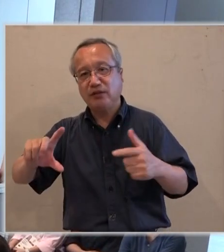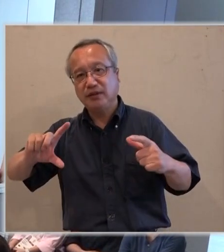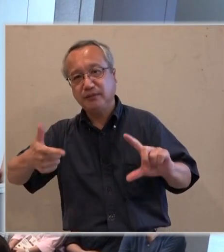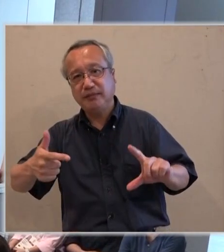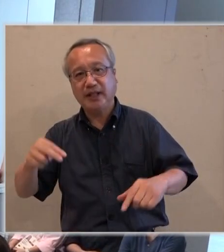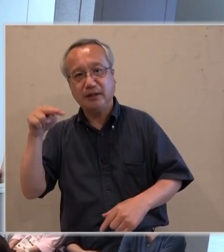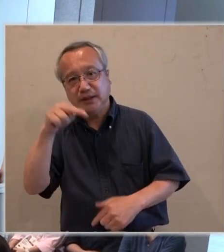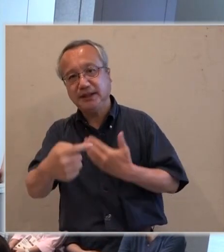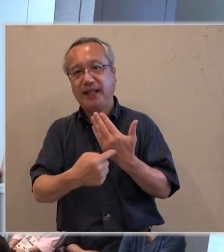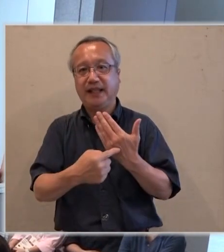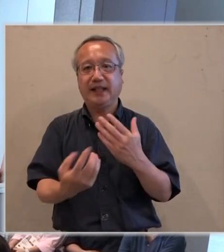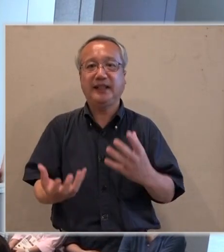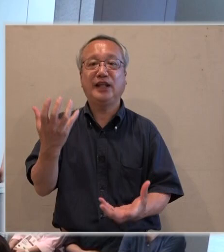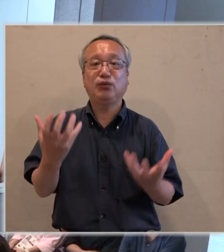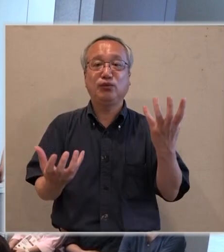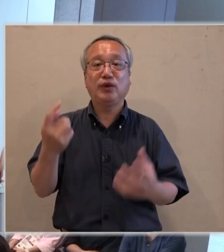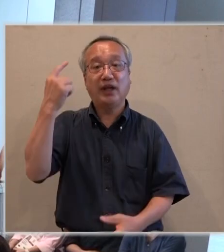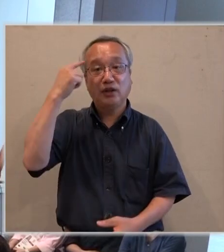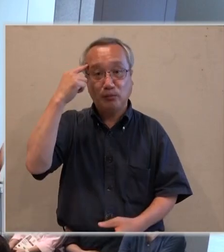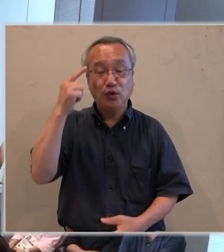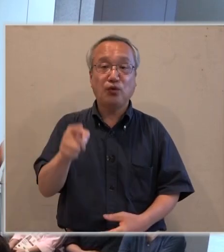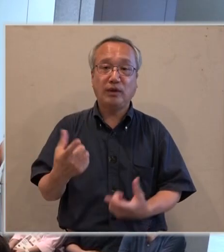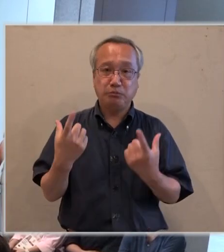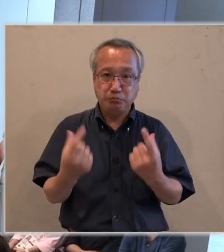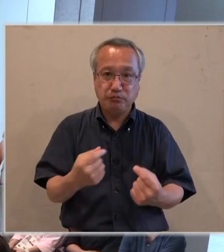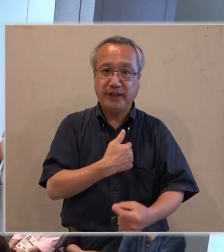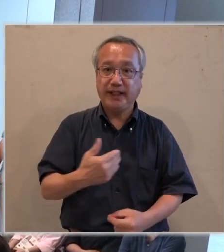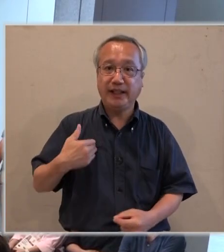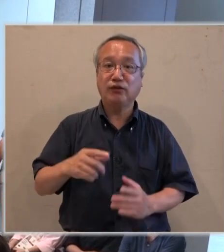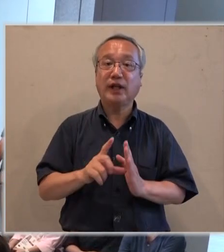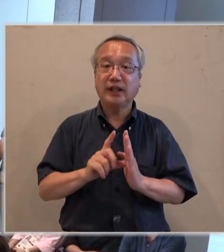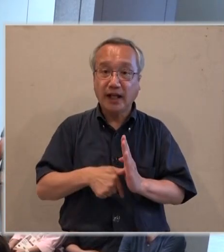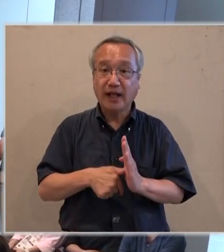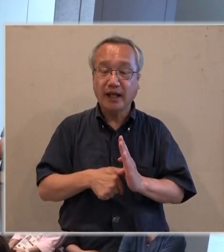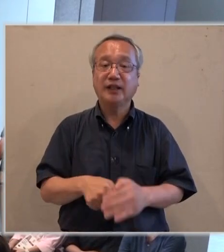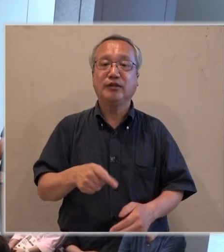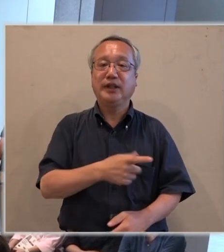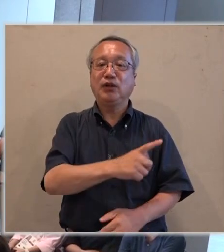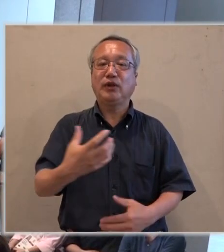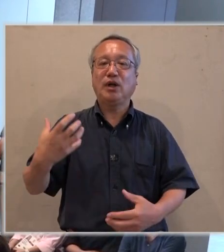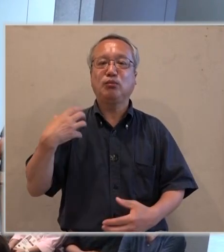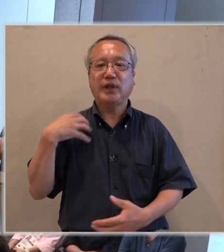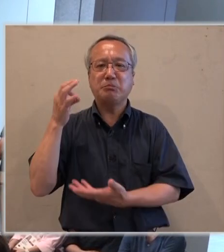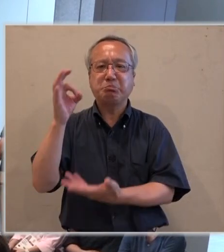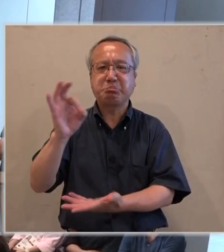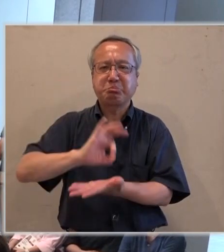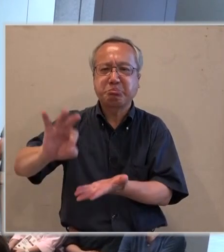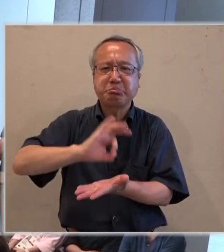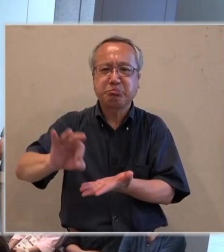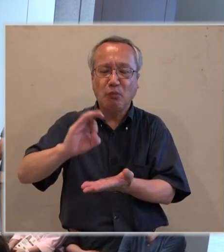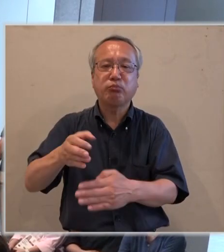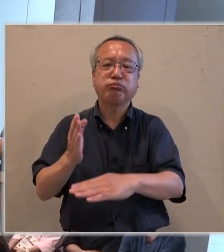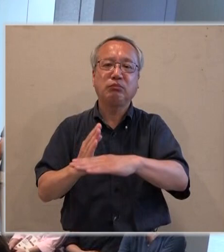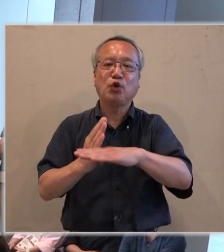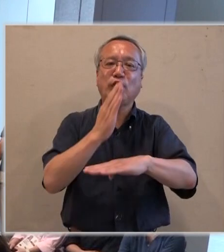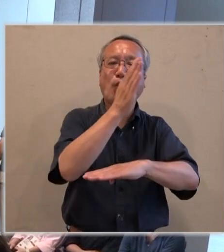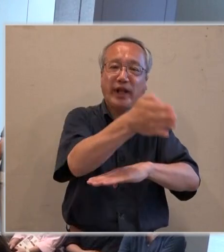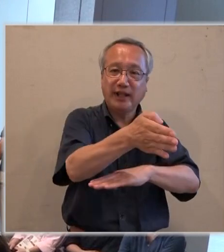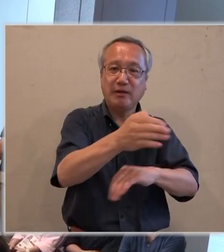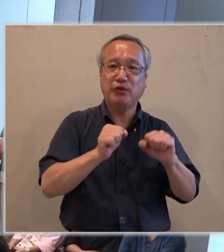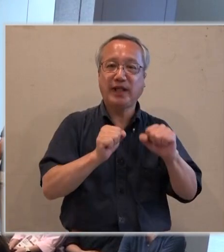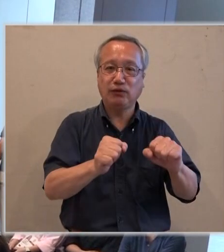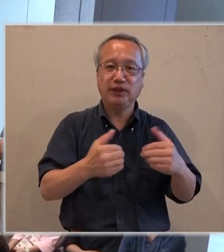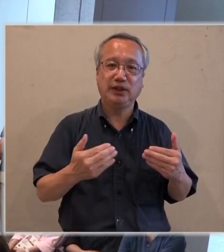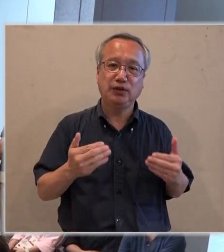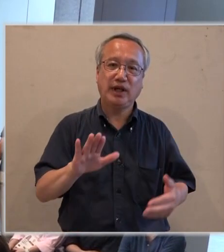ていう、そういったものがしっかりできていくんだったら、そういったいろんな負担を乗り越えてでもやる意味があるんじゃないかなと一個